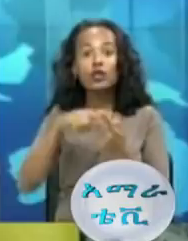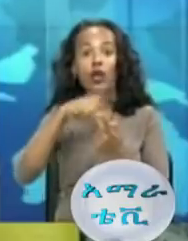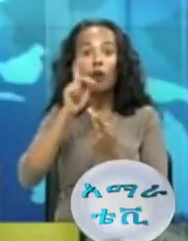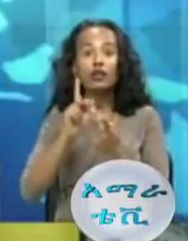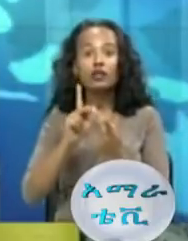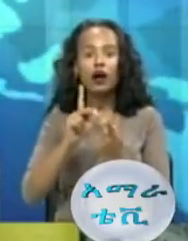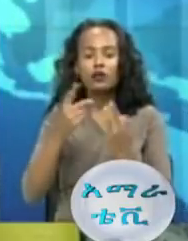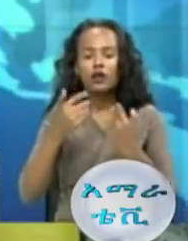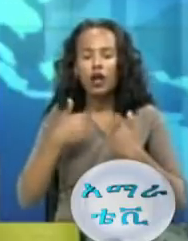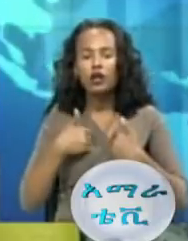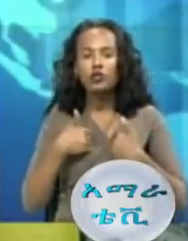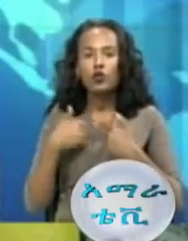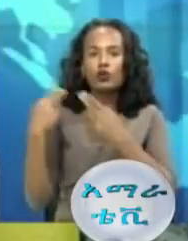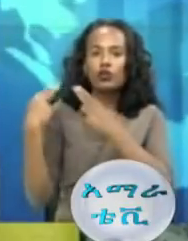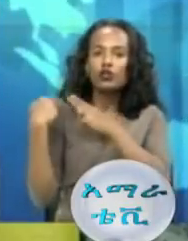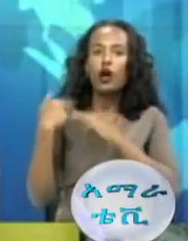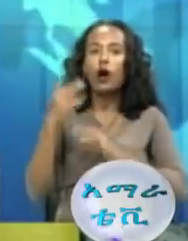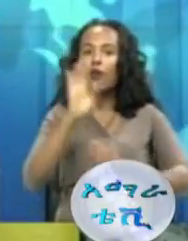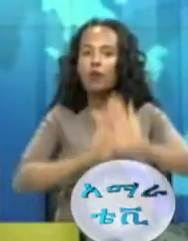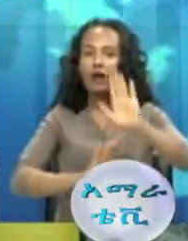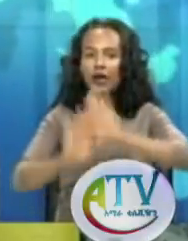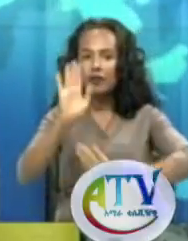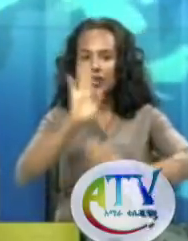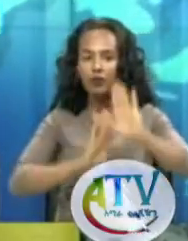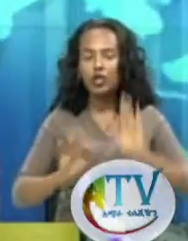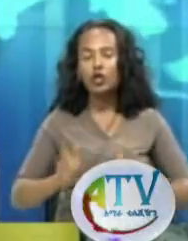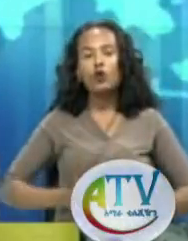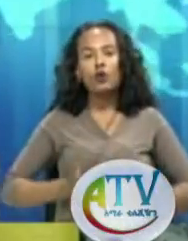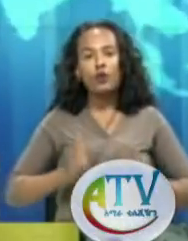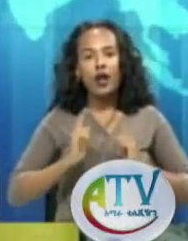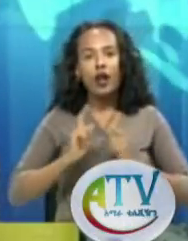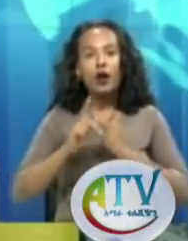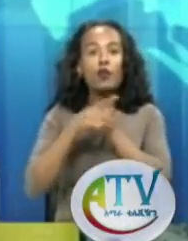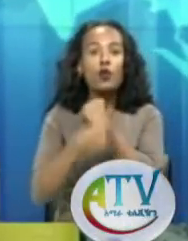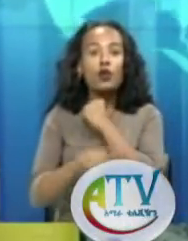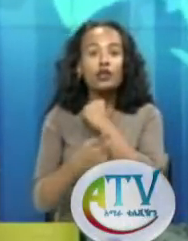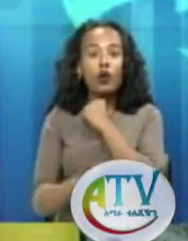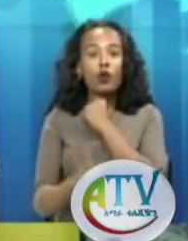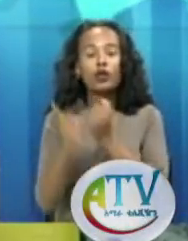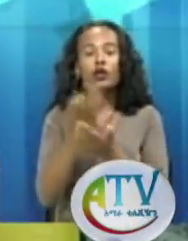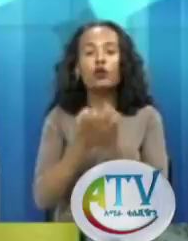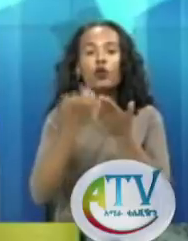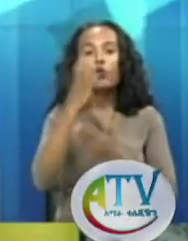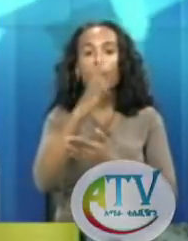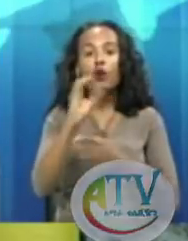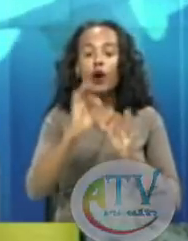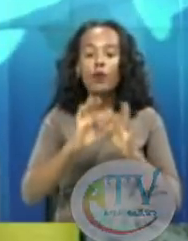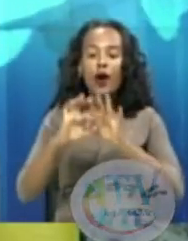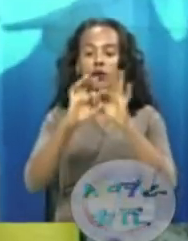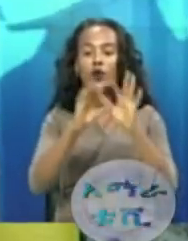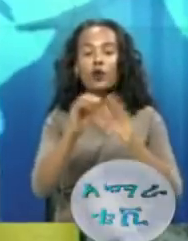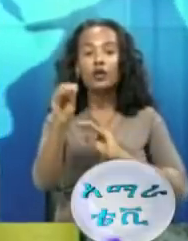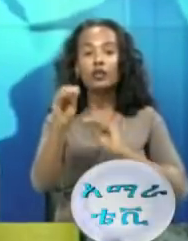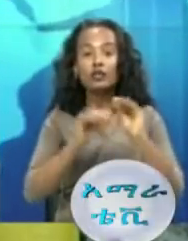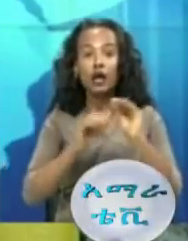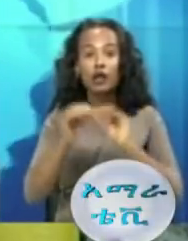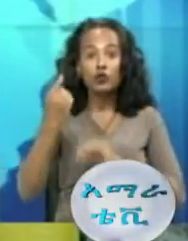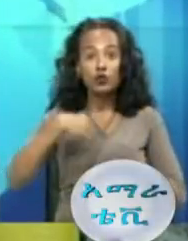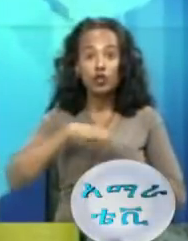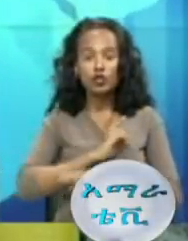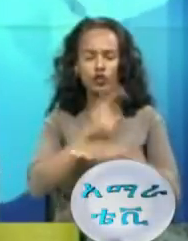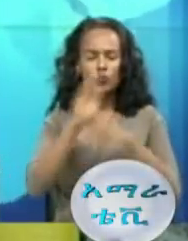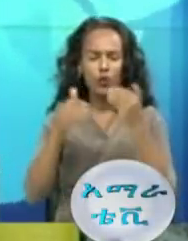ለማሳካት ያላቸውን ድርሻ መገምገም ይኖርብናል። ፖለቲካዊ፣ ኢኮኖሚያዊና ማህበራዊ እንቅስቃሴዎቻችን